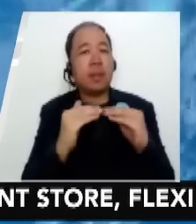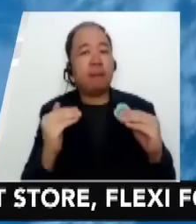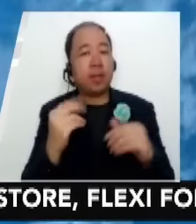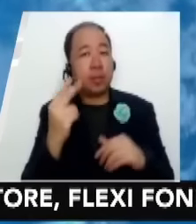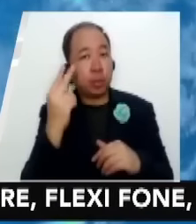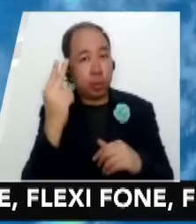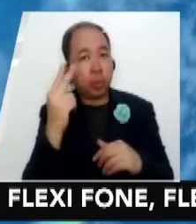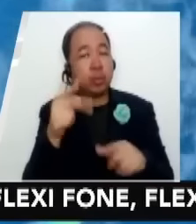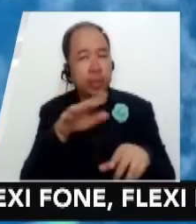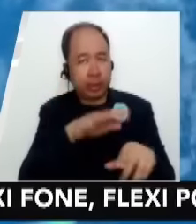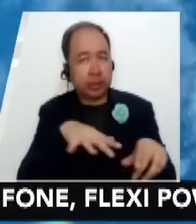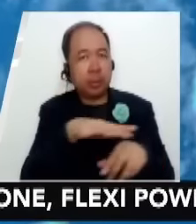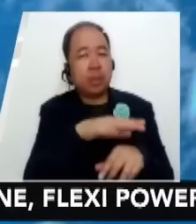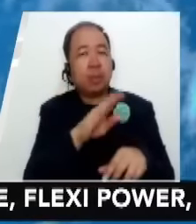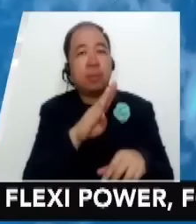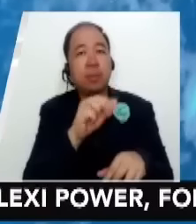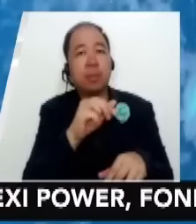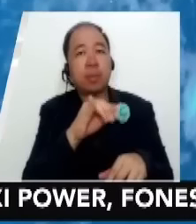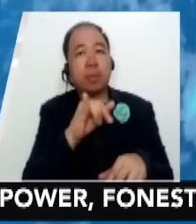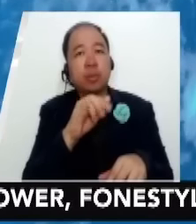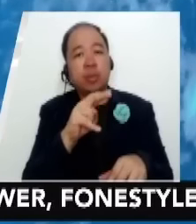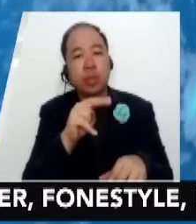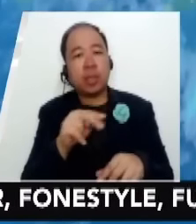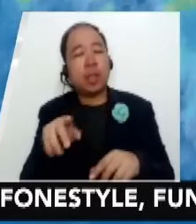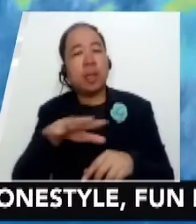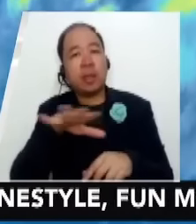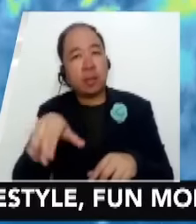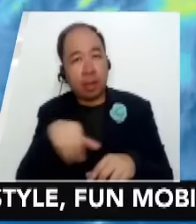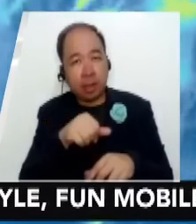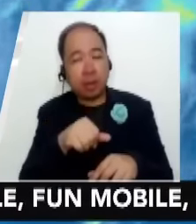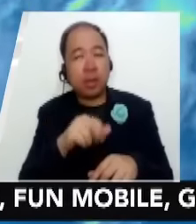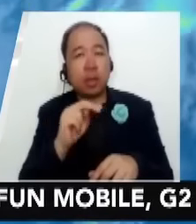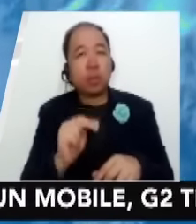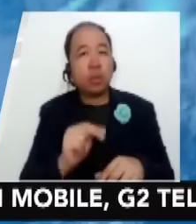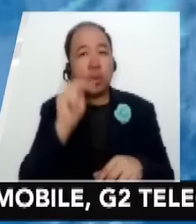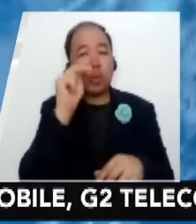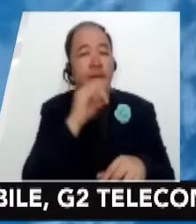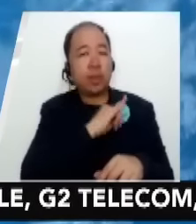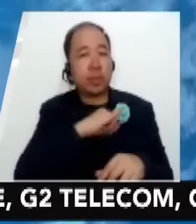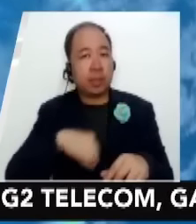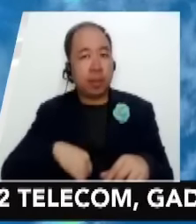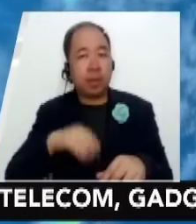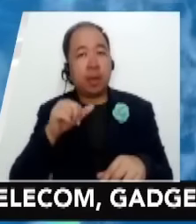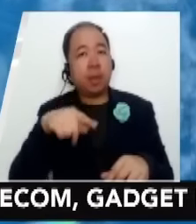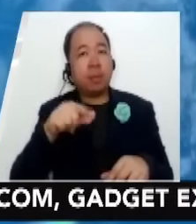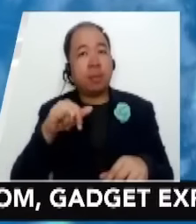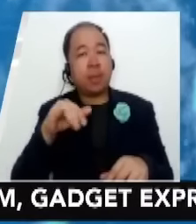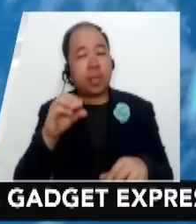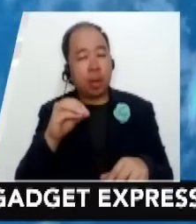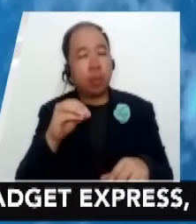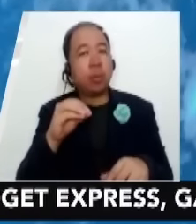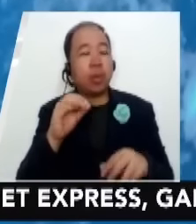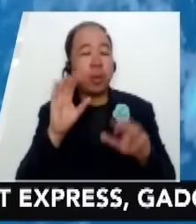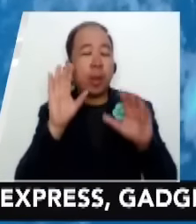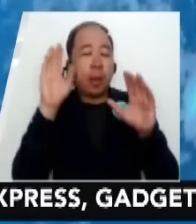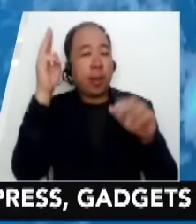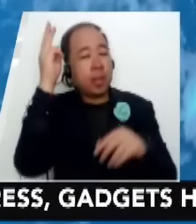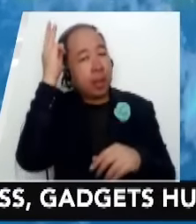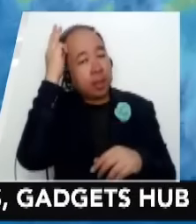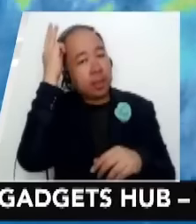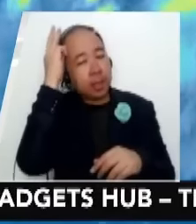Babuyan Islands, natitirang bahagi ng mainland Cagayan, northern portion ng Isabela, Apayao, Kalinga, northern at eastern portions ng